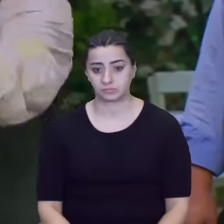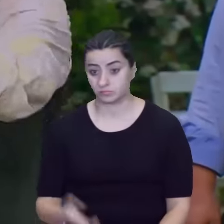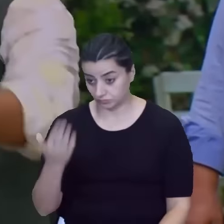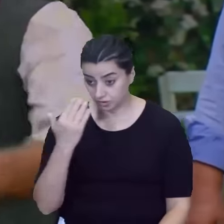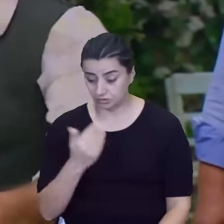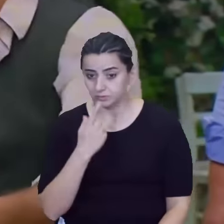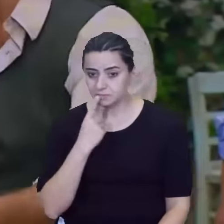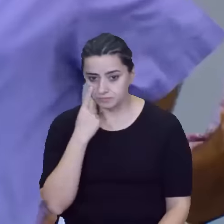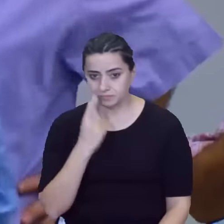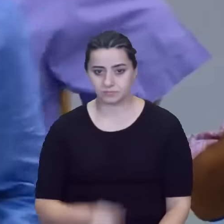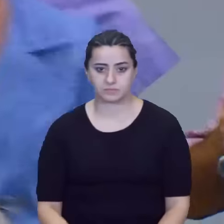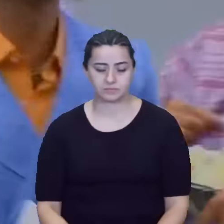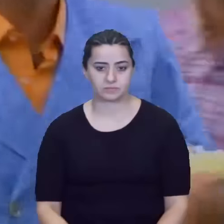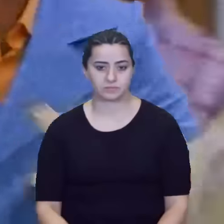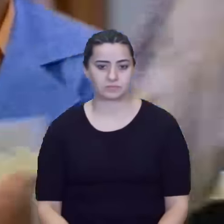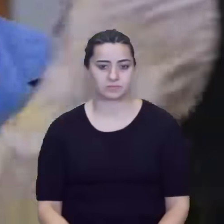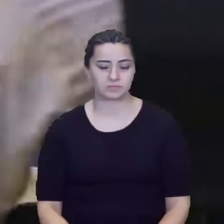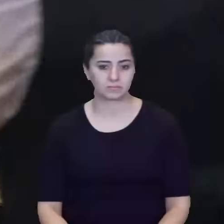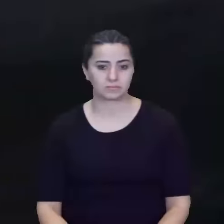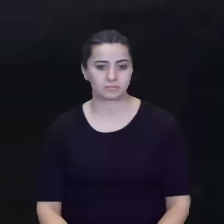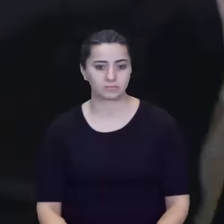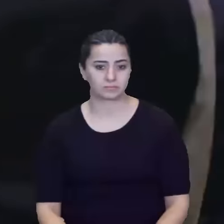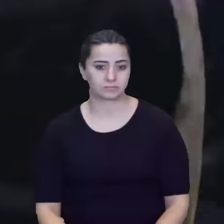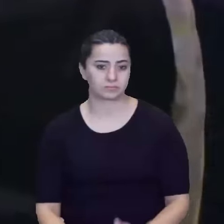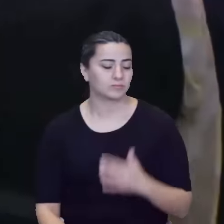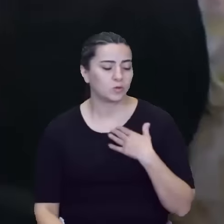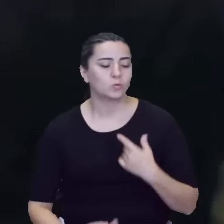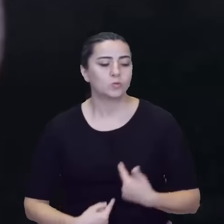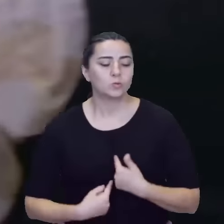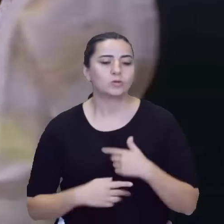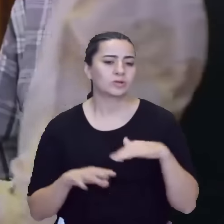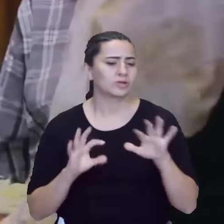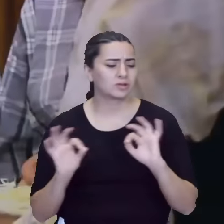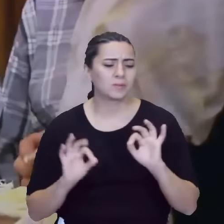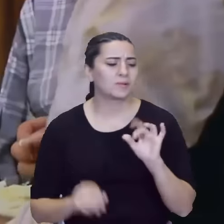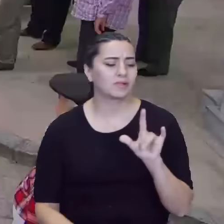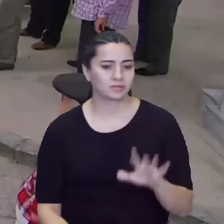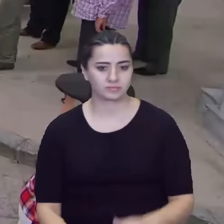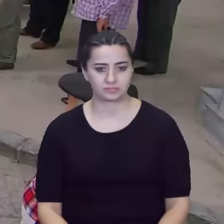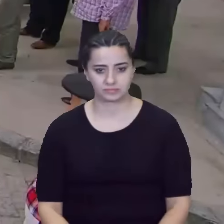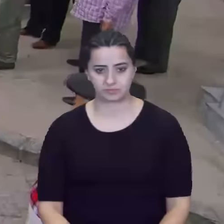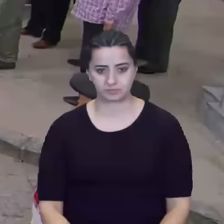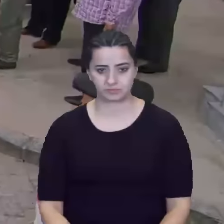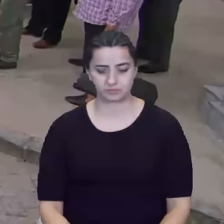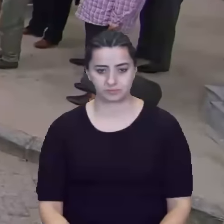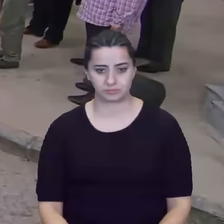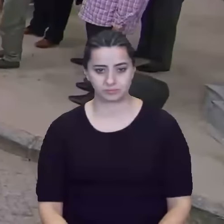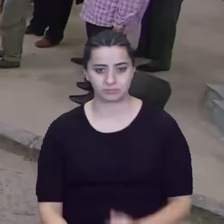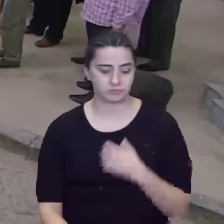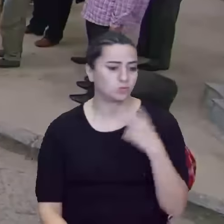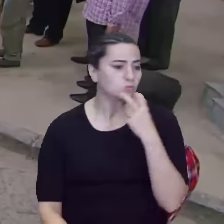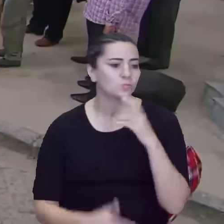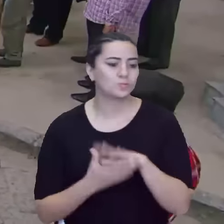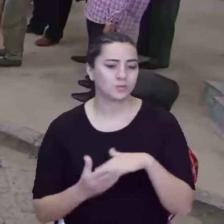Gel kardeş gel gel tadına bak. Peynir. Yok kardeş vallahi ben ruhumu notalarla doyuruyorum biliyor musun? Konservatuar mezunuyum da o